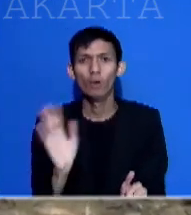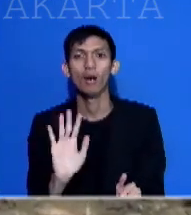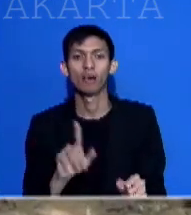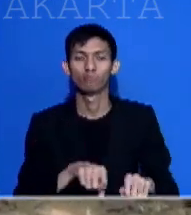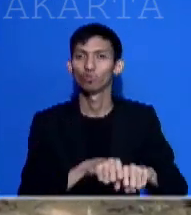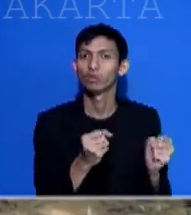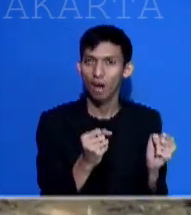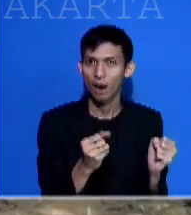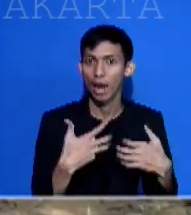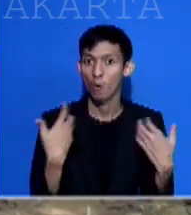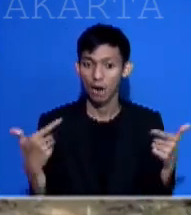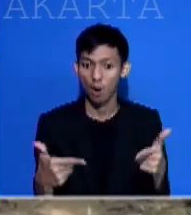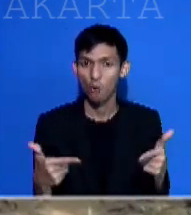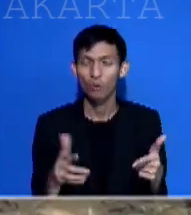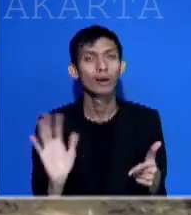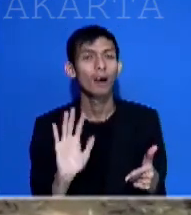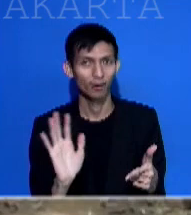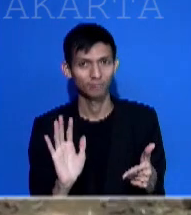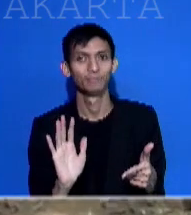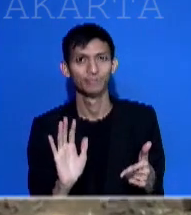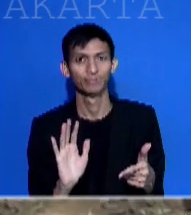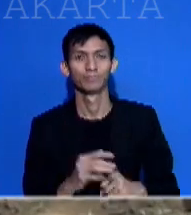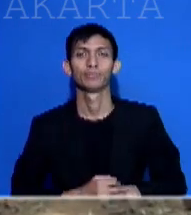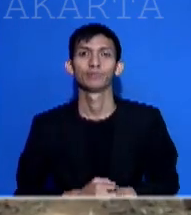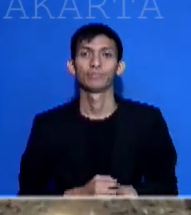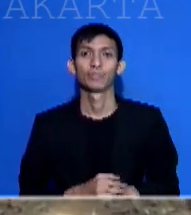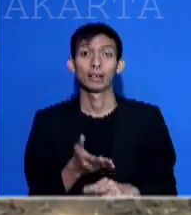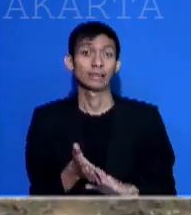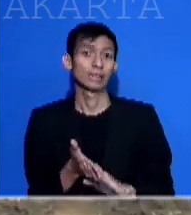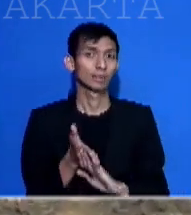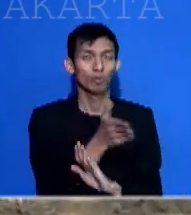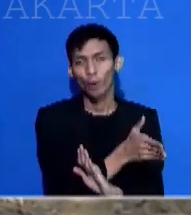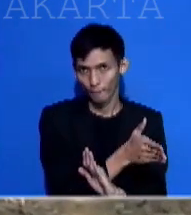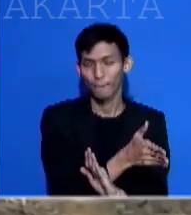ama. Sebelumnya juga di apa itu namanya